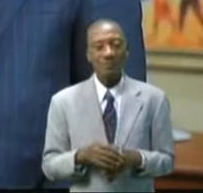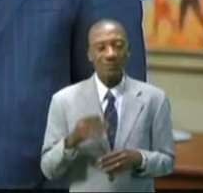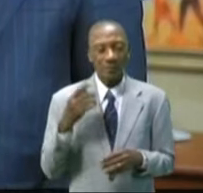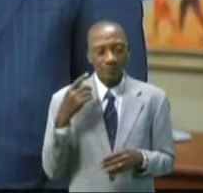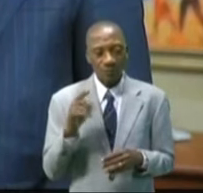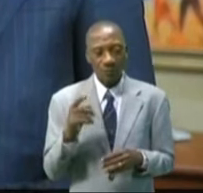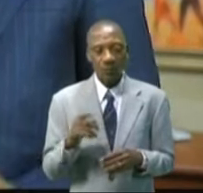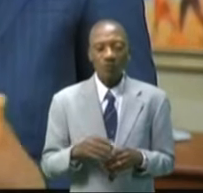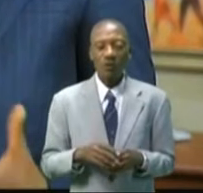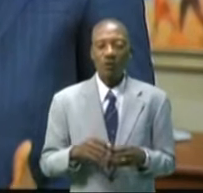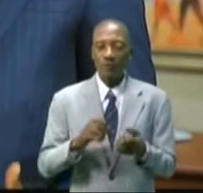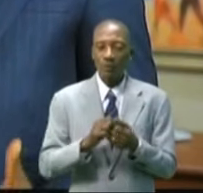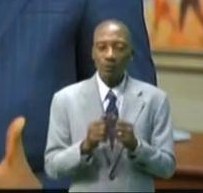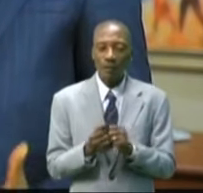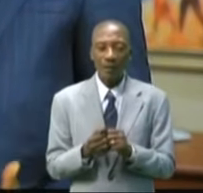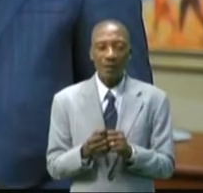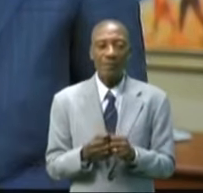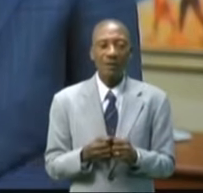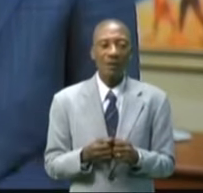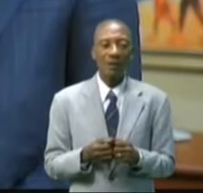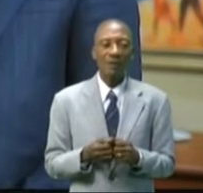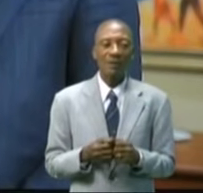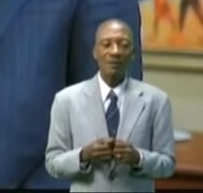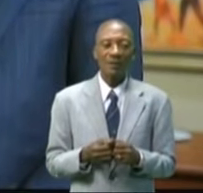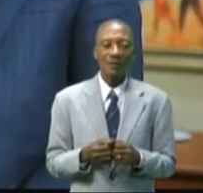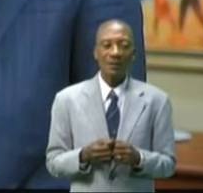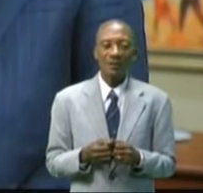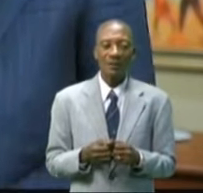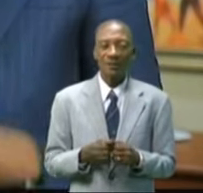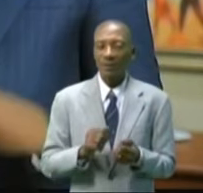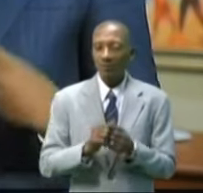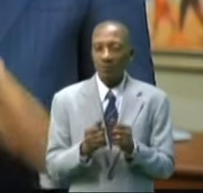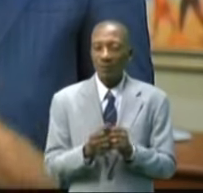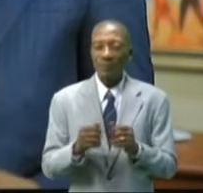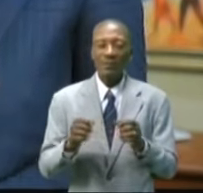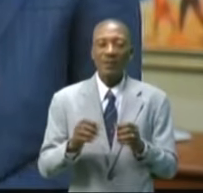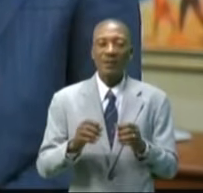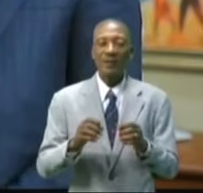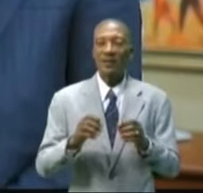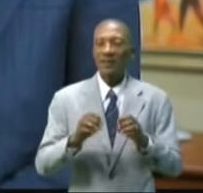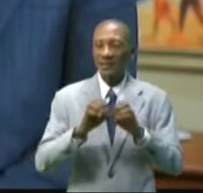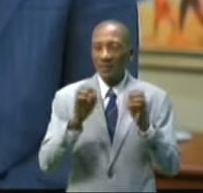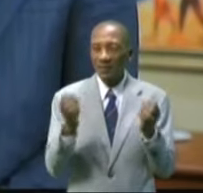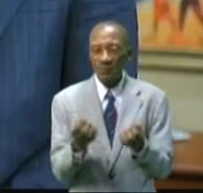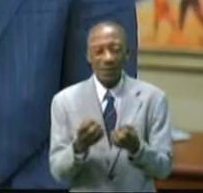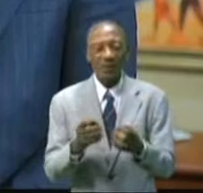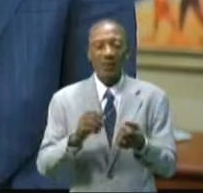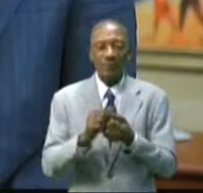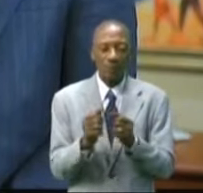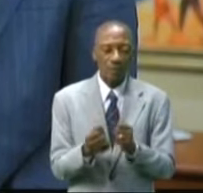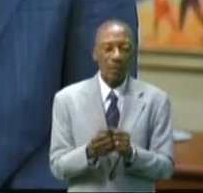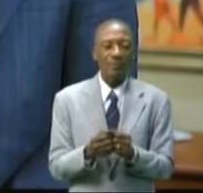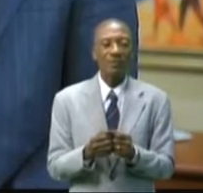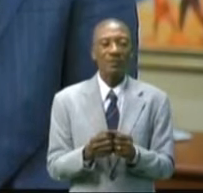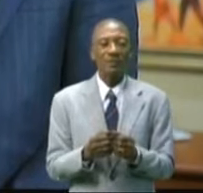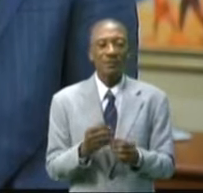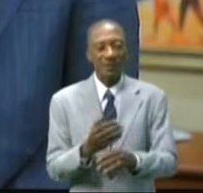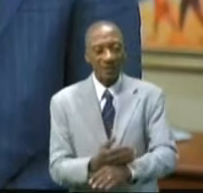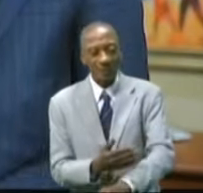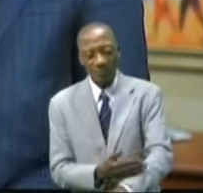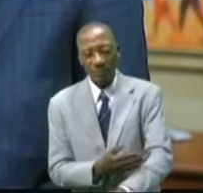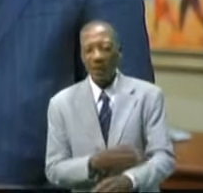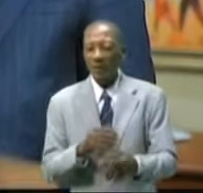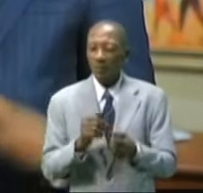agricole, instabilité foncière, pardon, qui risque même de provoquer une crise alimentaire